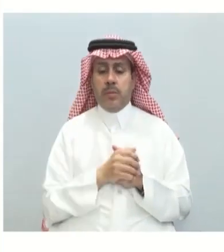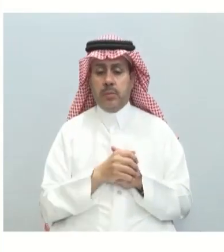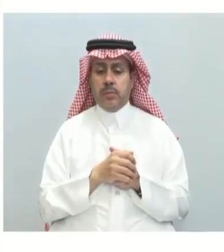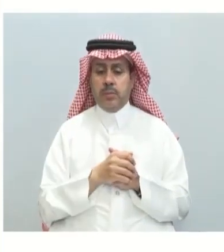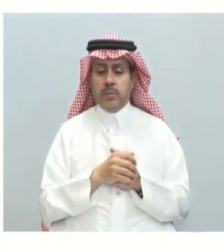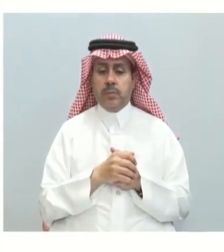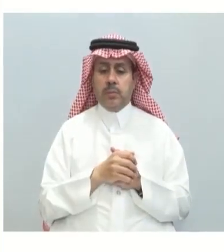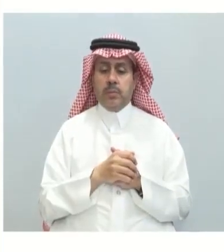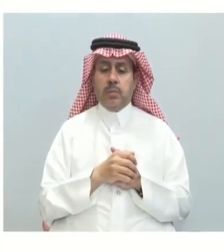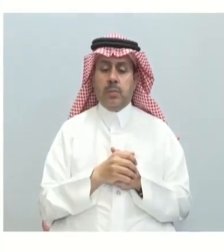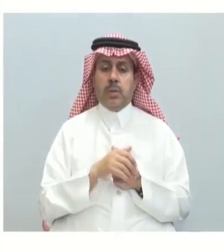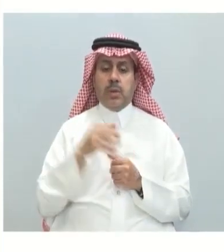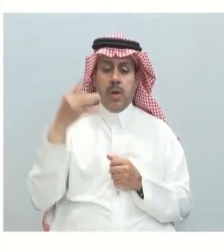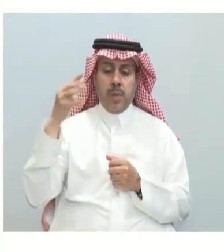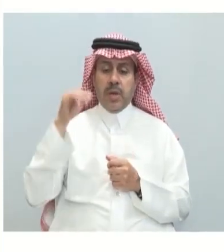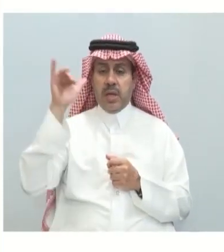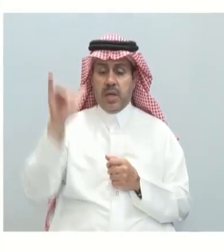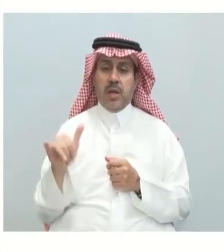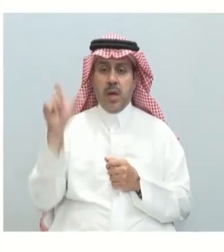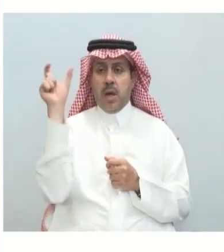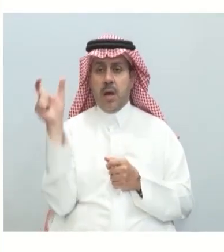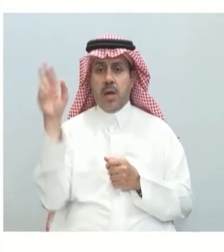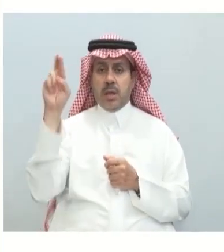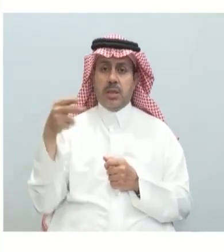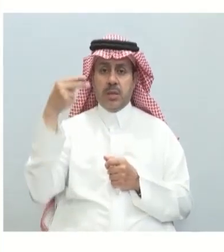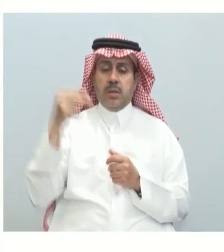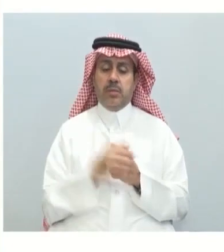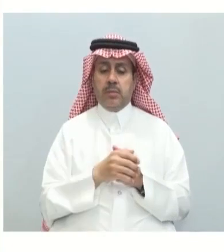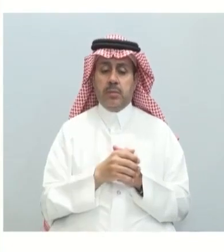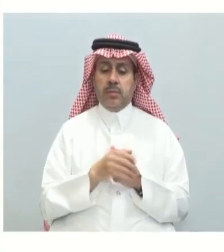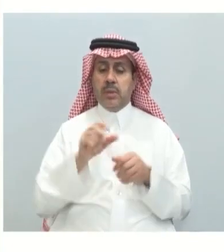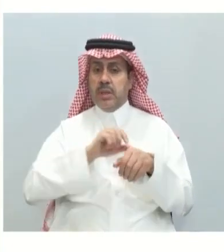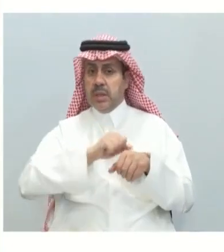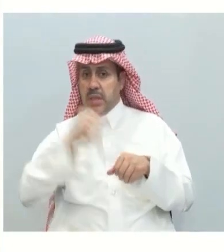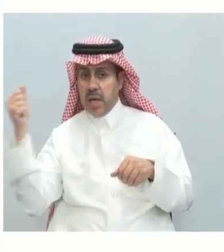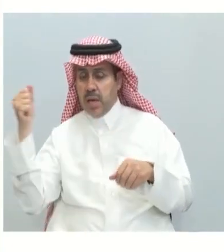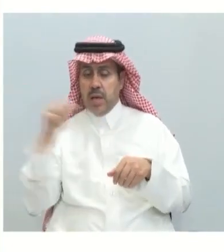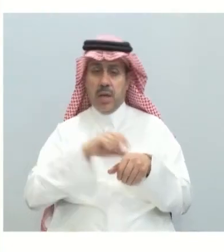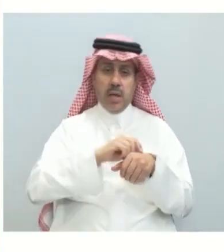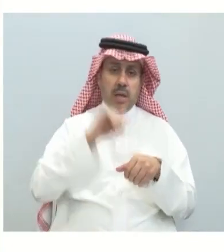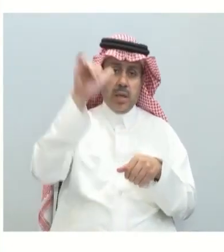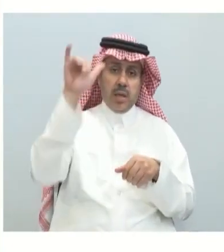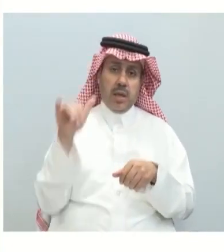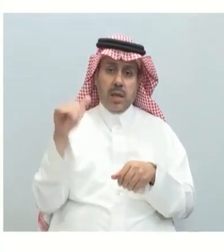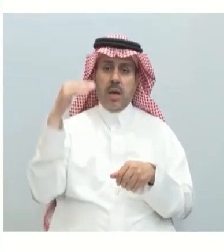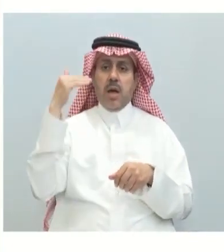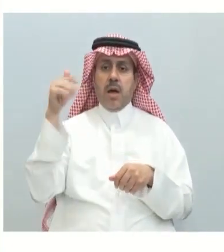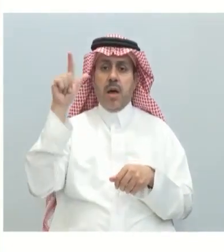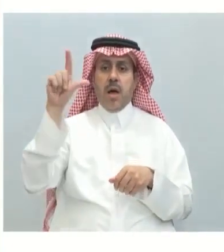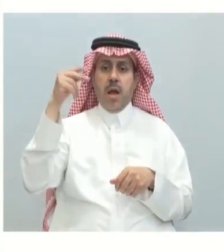ما المراد بهذه الجمله المراد هنا يخلع ينزع عنهما لباسهما اي